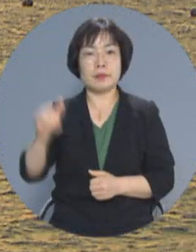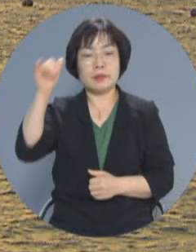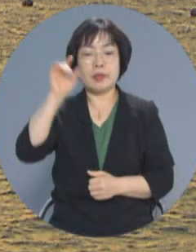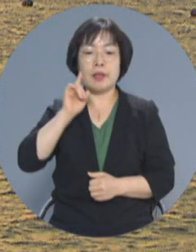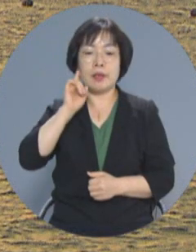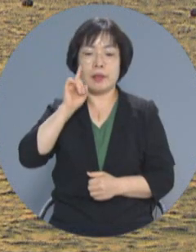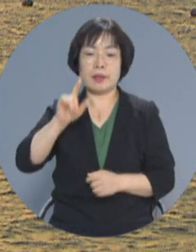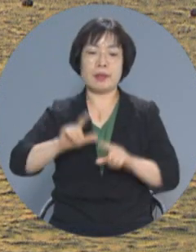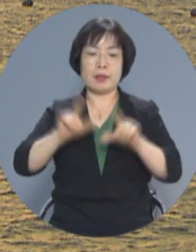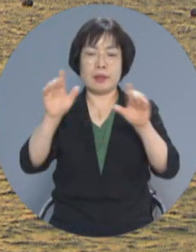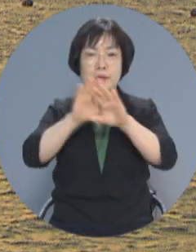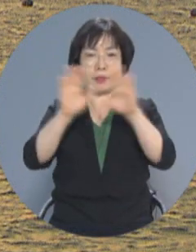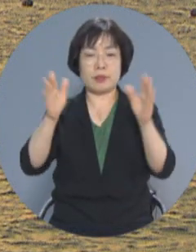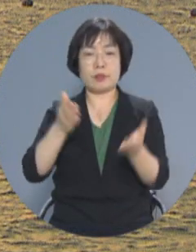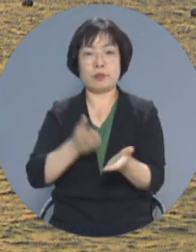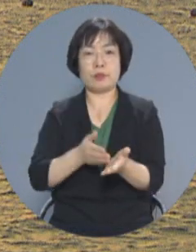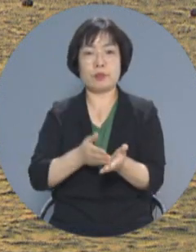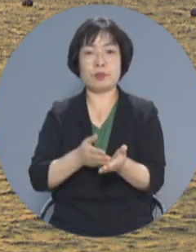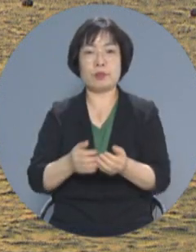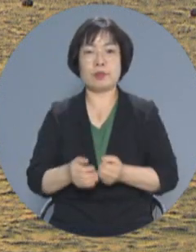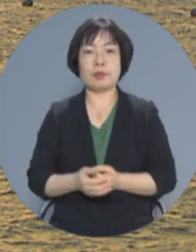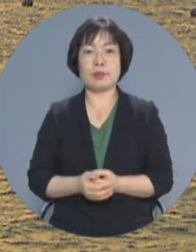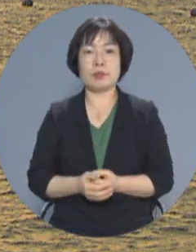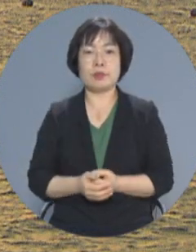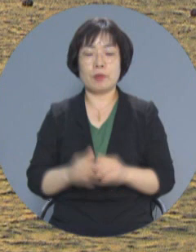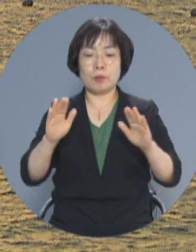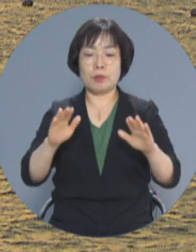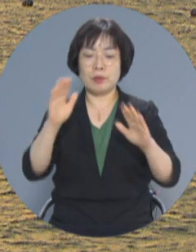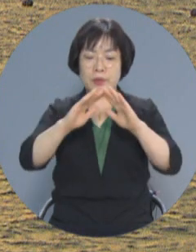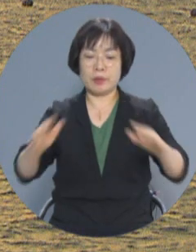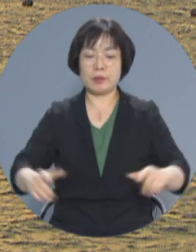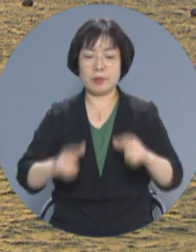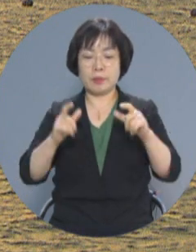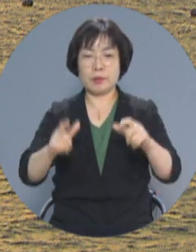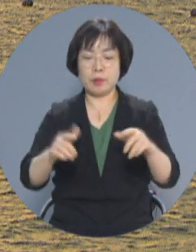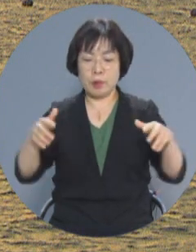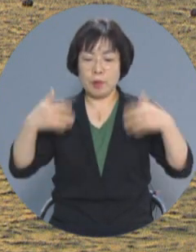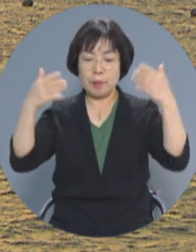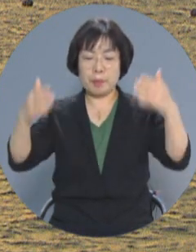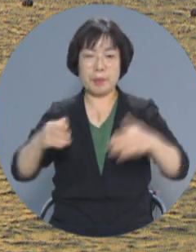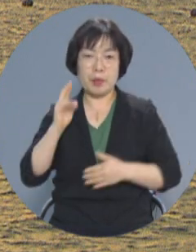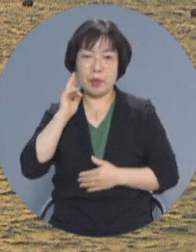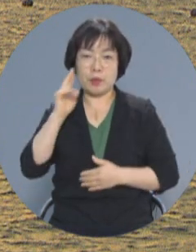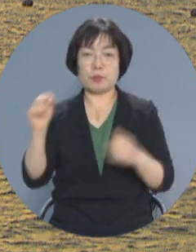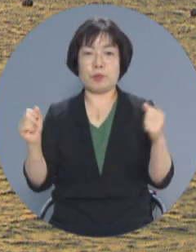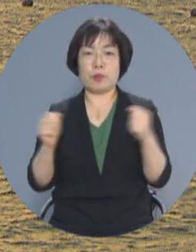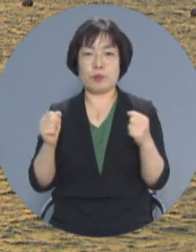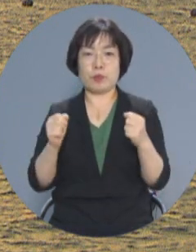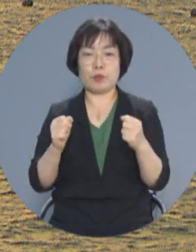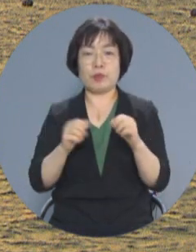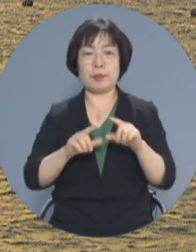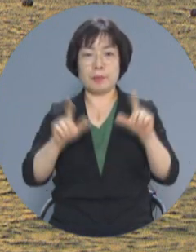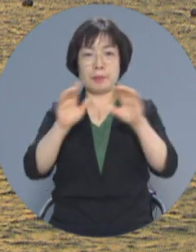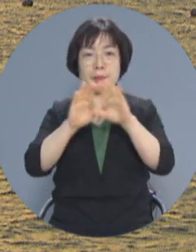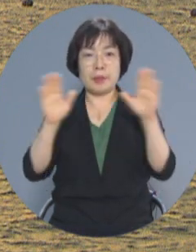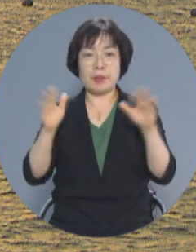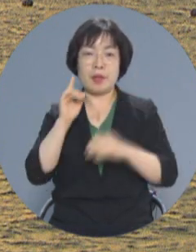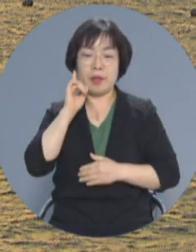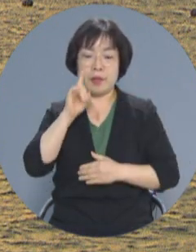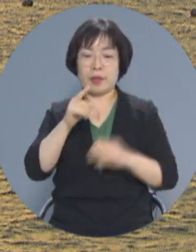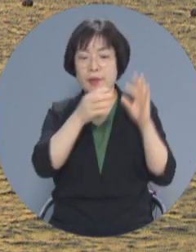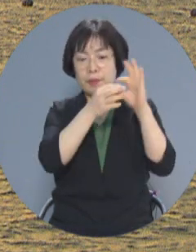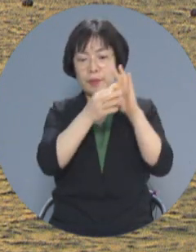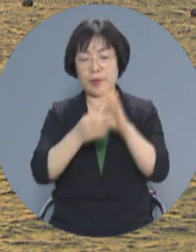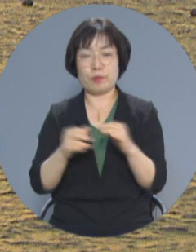여수 mbc ai 내일의 날씨 입니다 오늘 전남 지역의 는 바람도 많이 불고 추운 날씨가 이어졌는데요 내일도